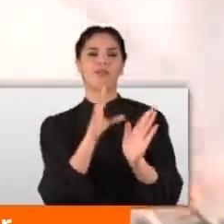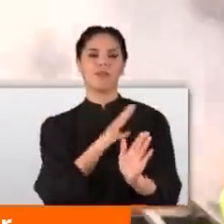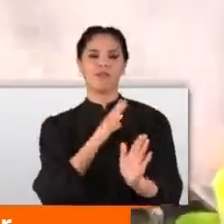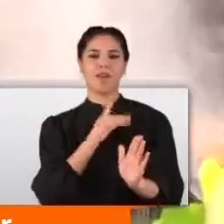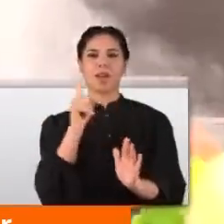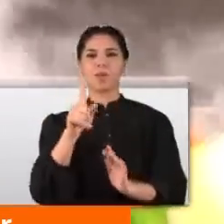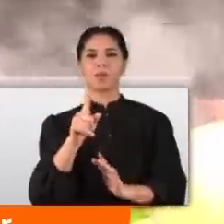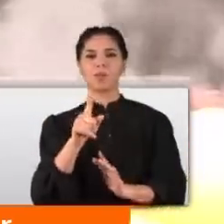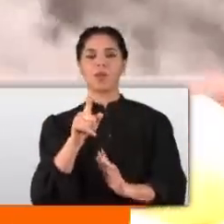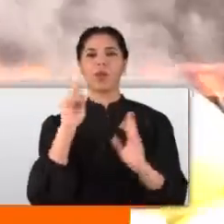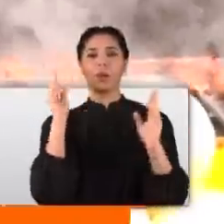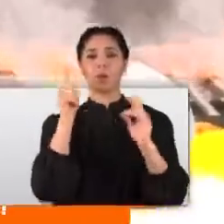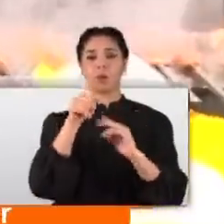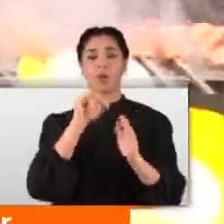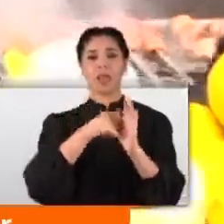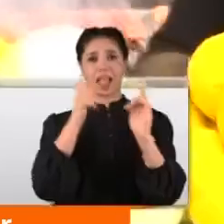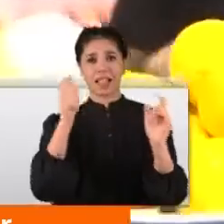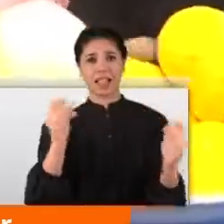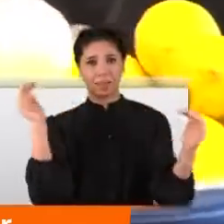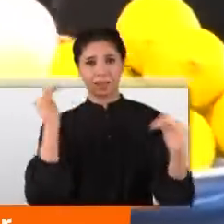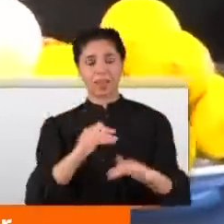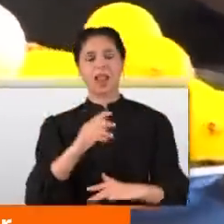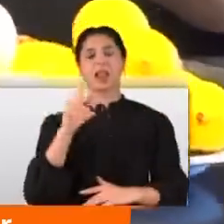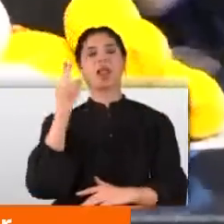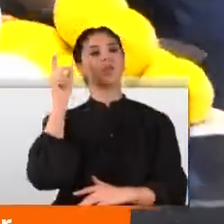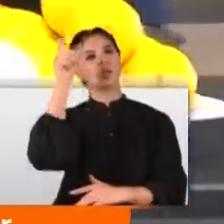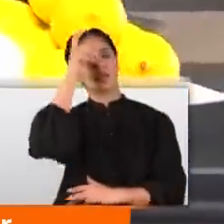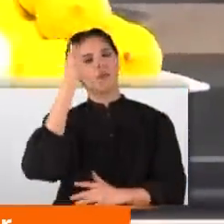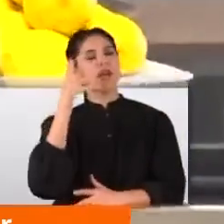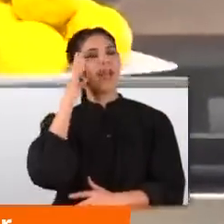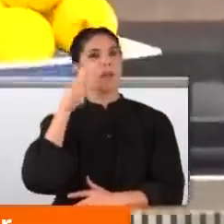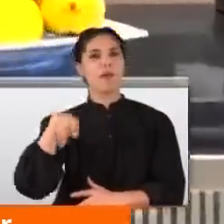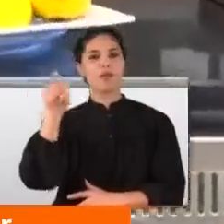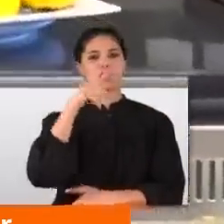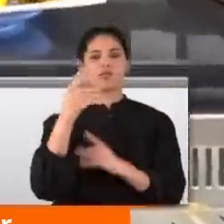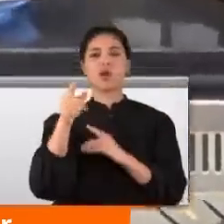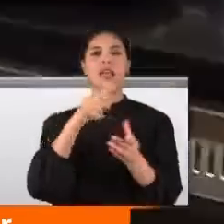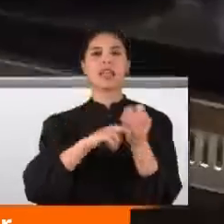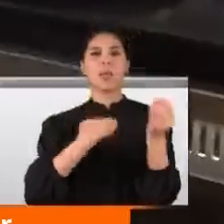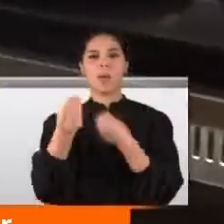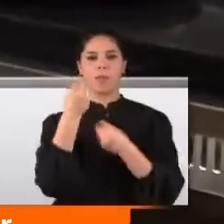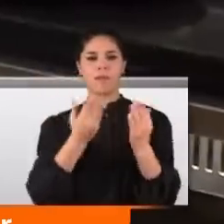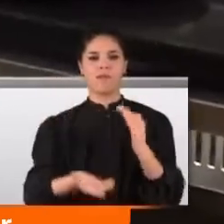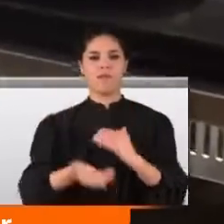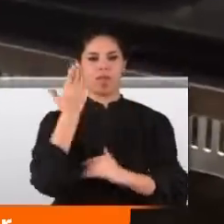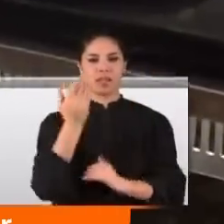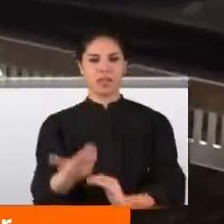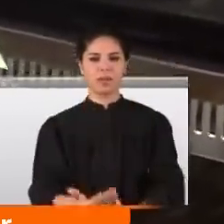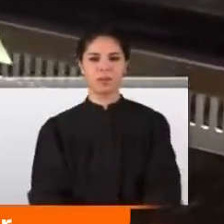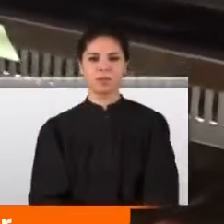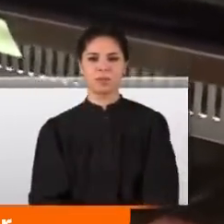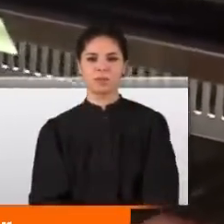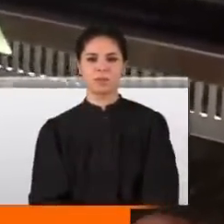mutfağı Gaziantep olurdu. Gaziantep'e gelen yerli yabancı turistler en çok kebaplara ilgi gösteriyor. Very nice city, very nice